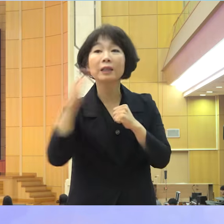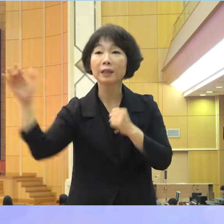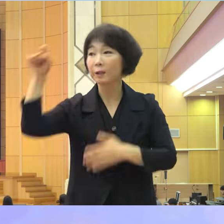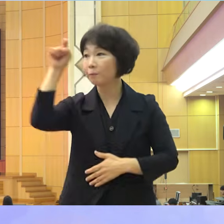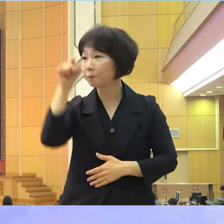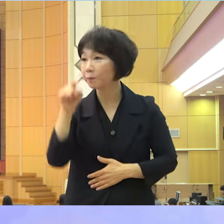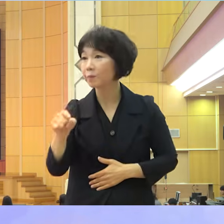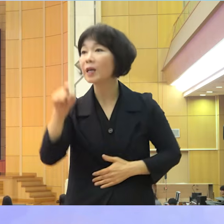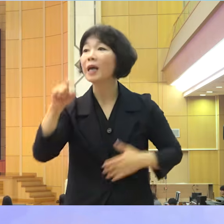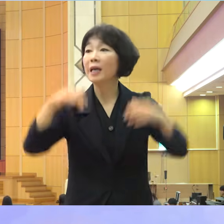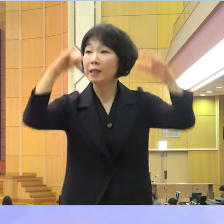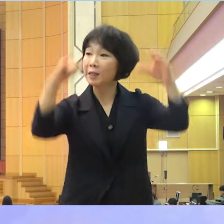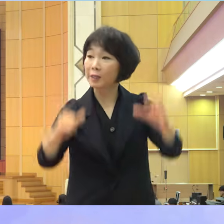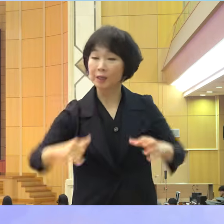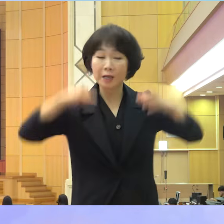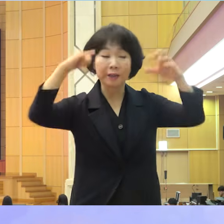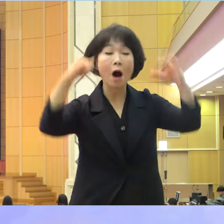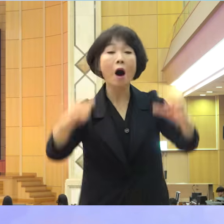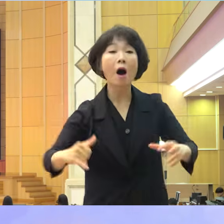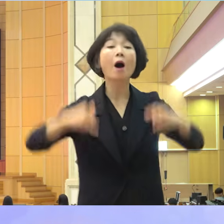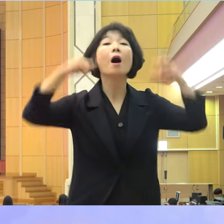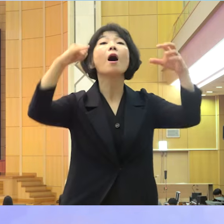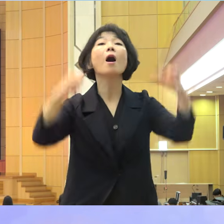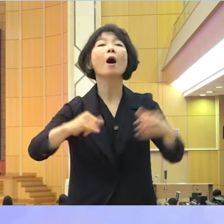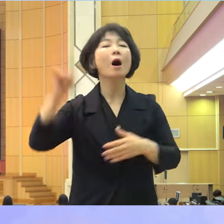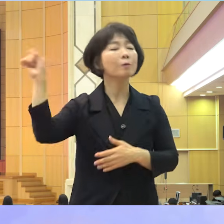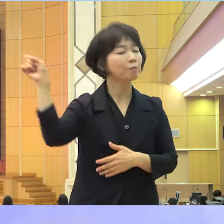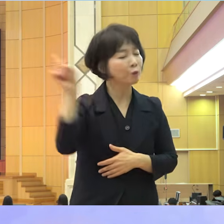샘솟으니 이 세상